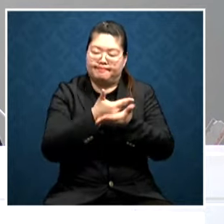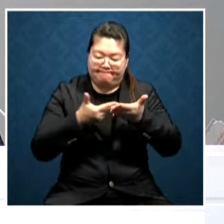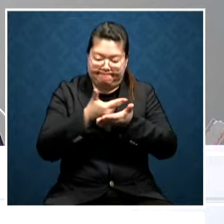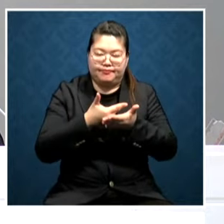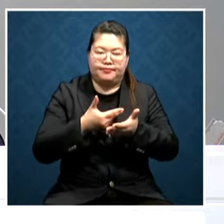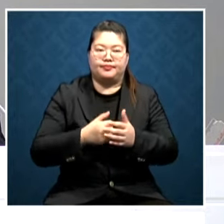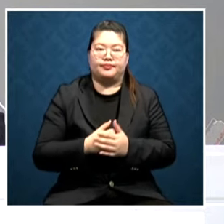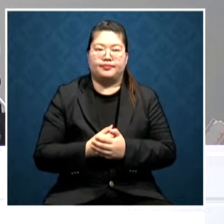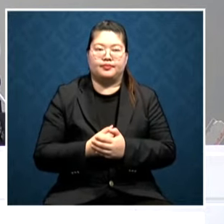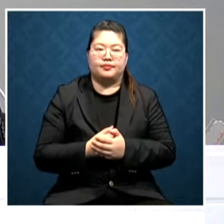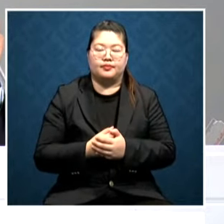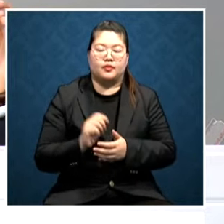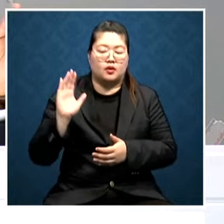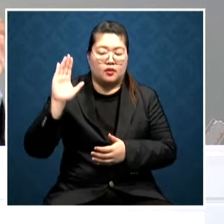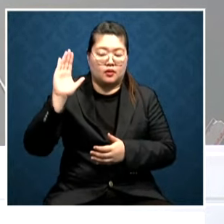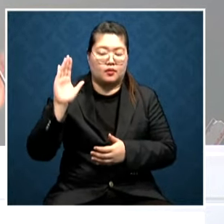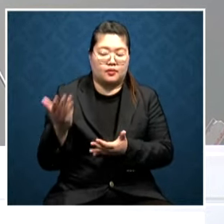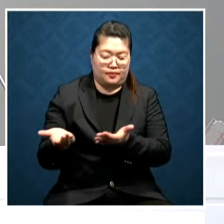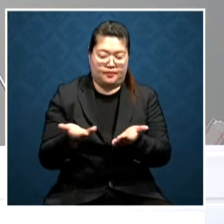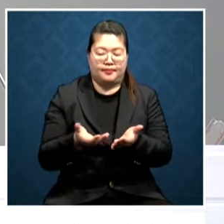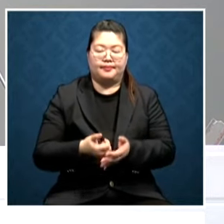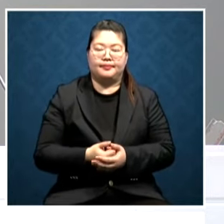อ๋อท่านฤชุเชิดครับ